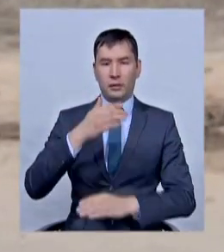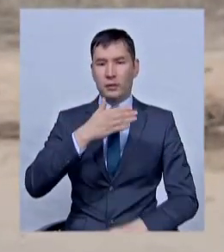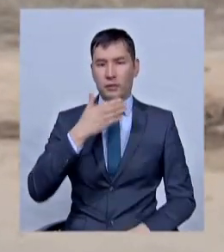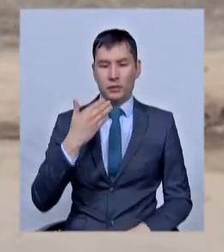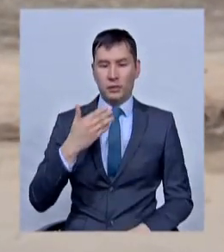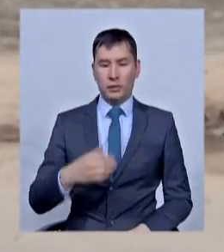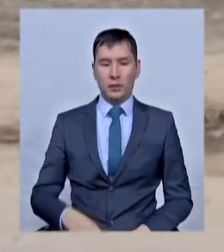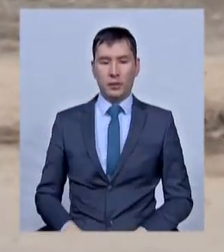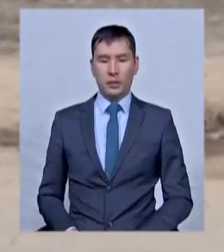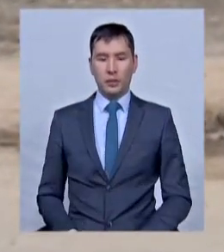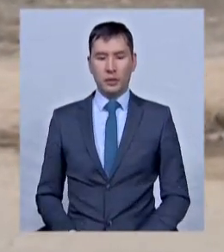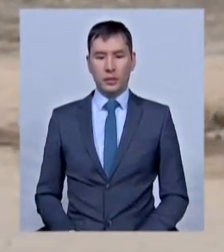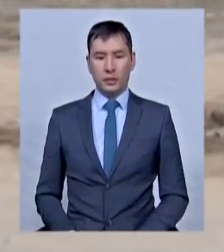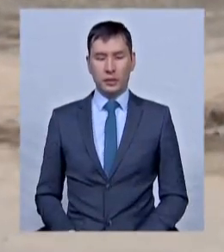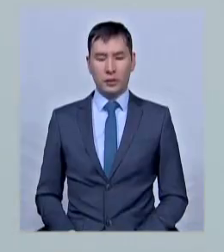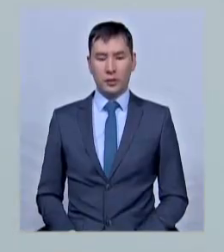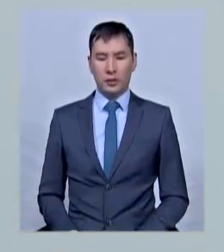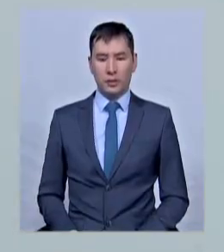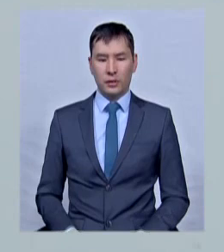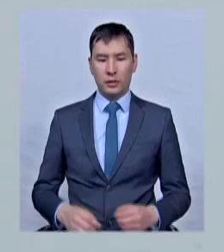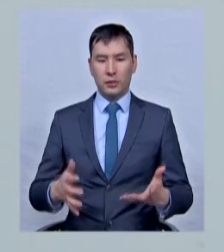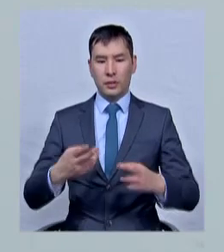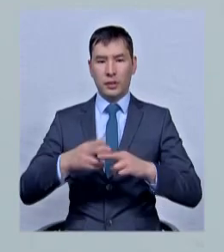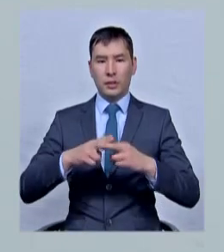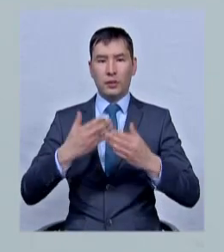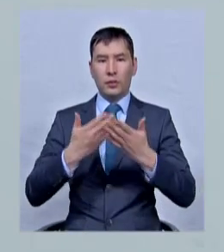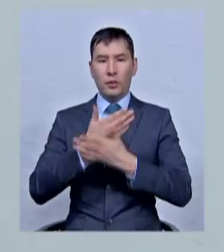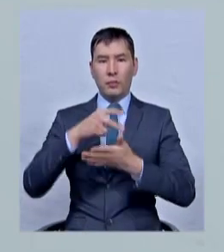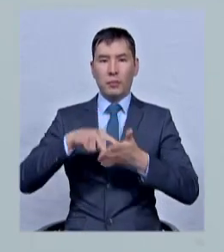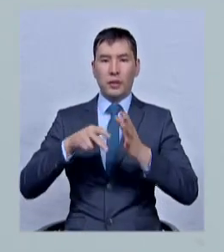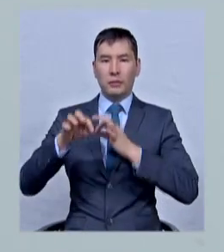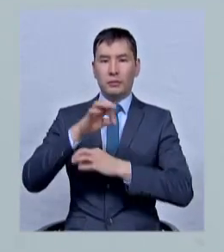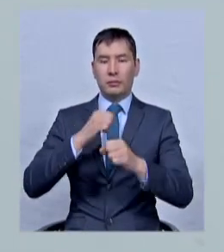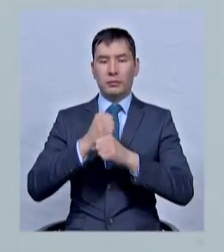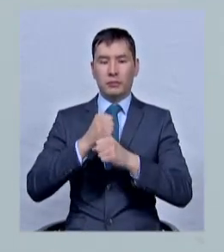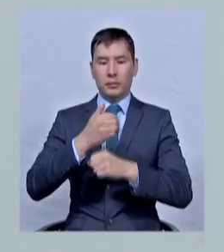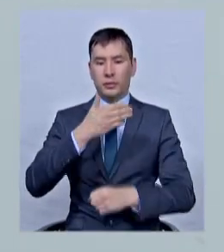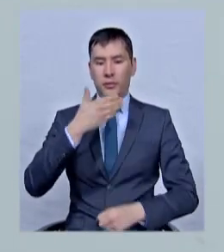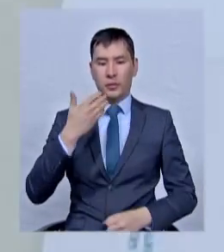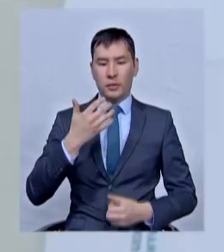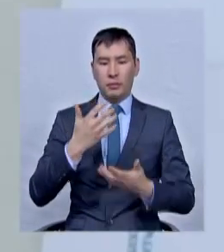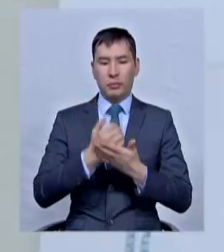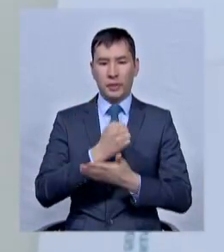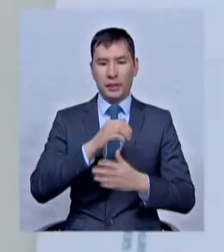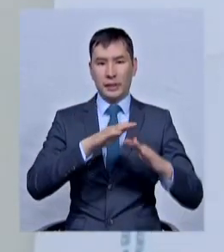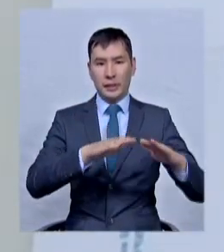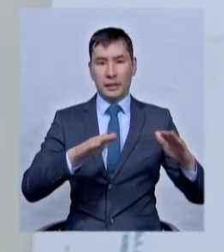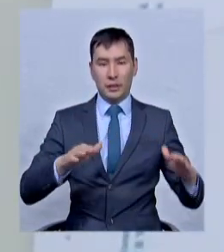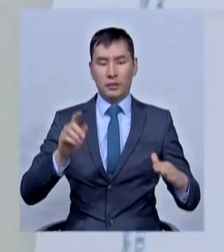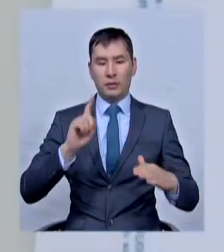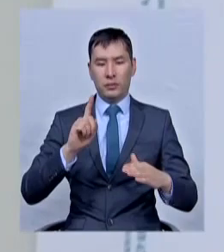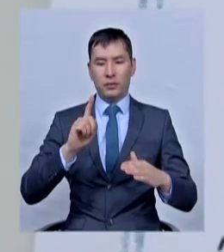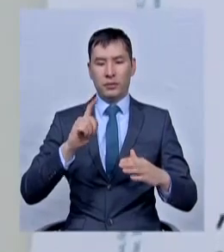қайтаруға барын салып жатқан көрінеді. Онсыз жаңа жоба жасалынбайды екен. Соның кесірінен ауыл балалары талапқа сай емес тар